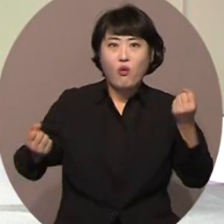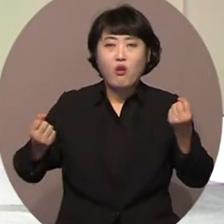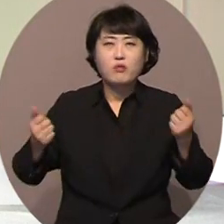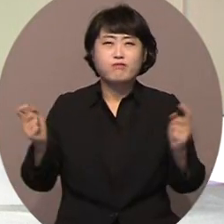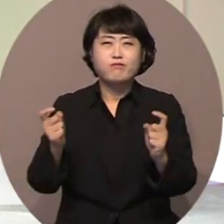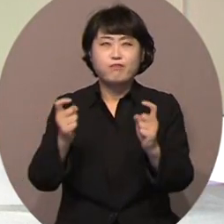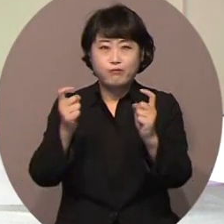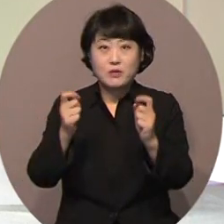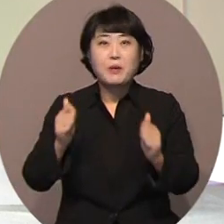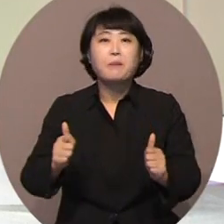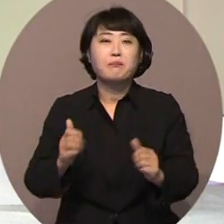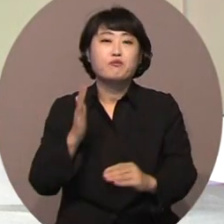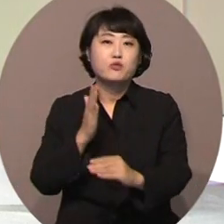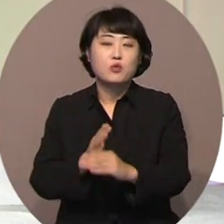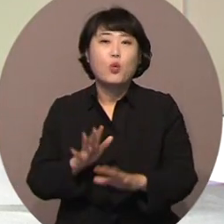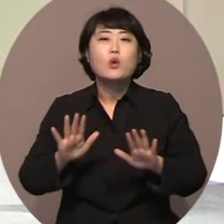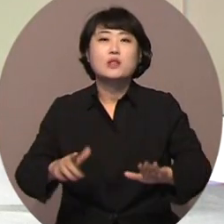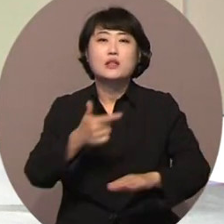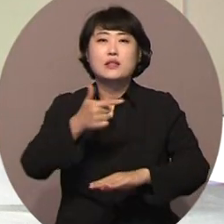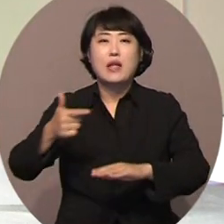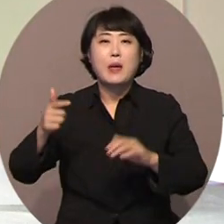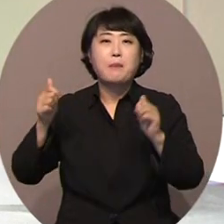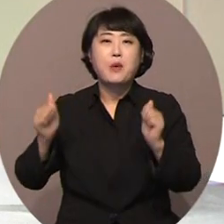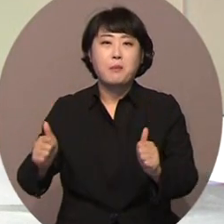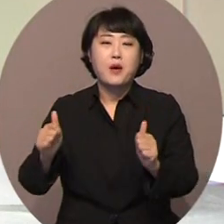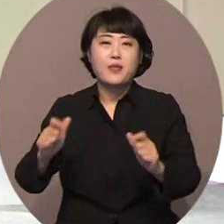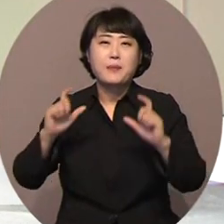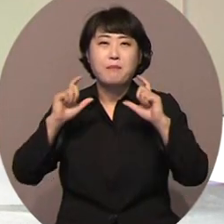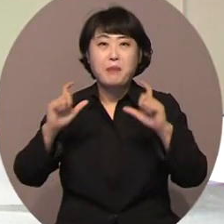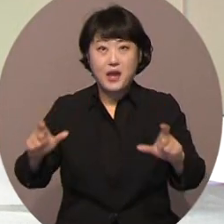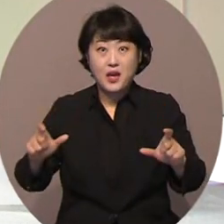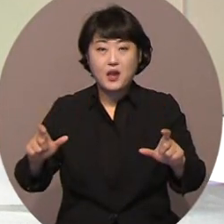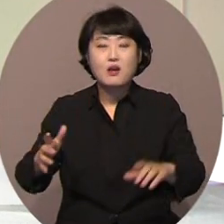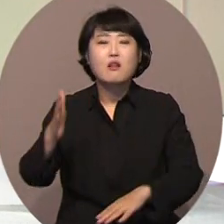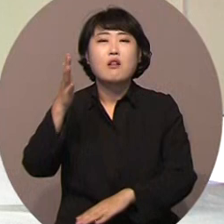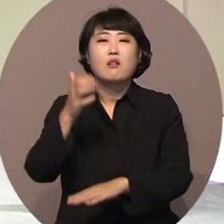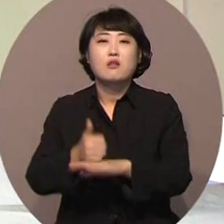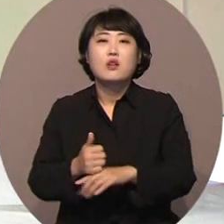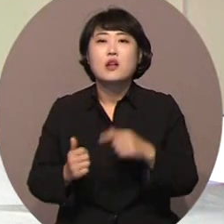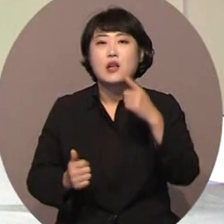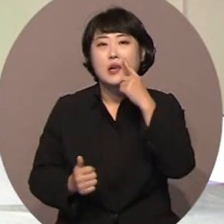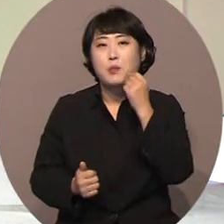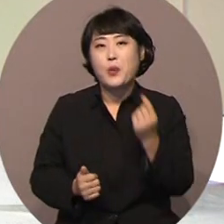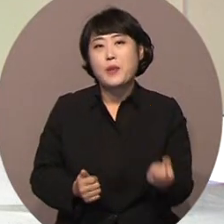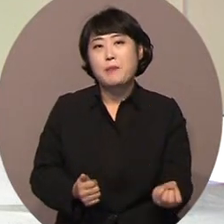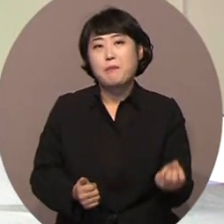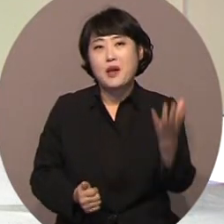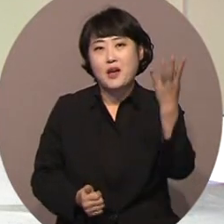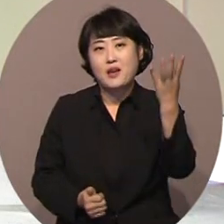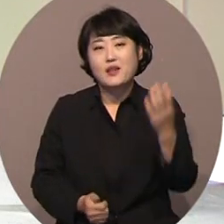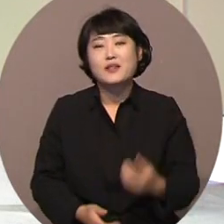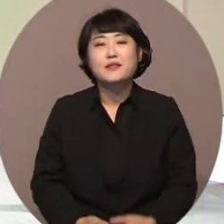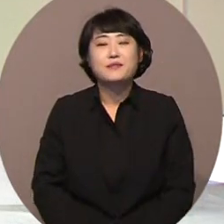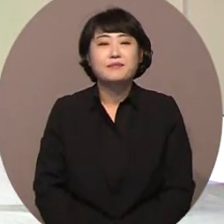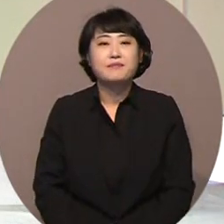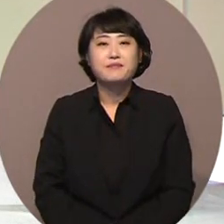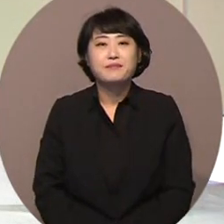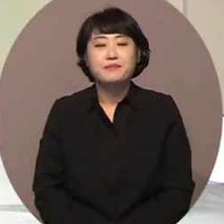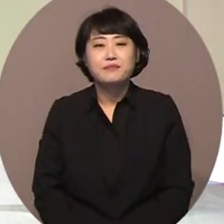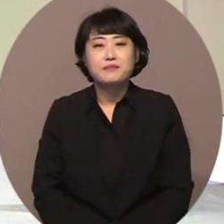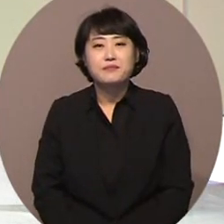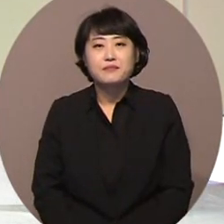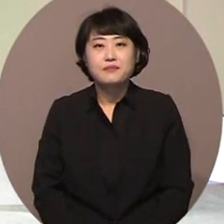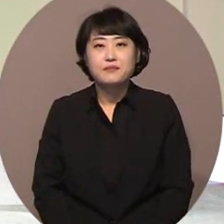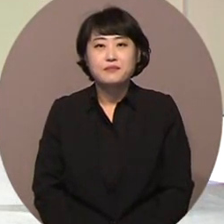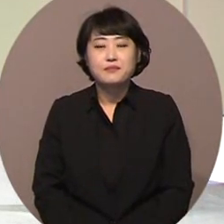벌여왔었죠. 오늘 대법원의 판단이 나왔는데 최종적으로 일본 측의 손을 들어줬습니다. 고병건 기자가